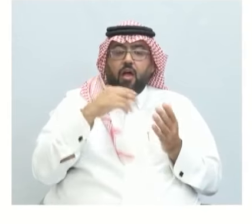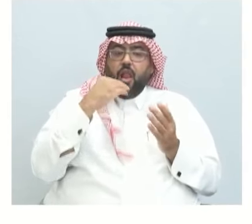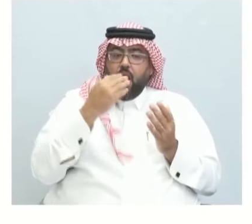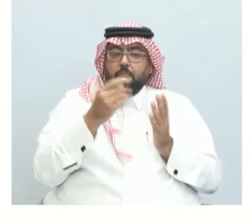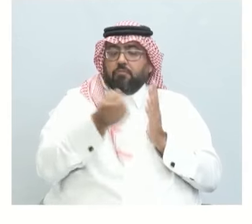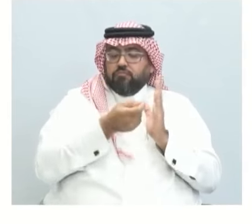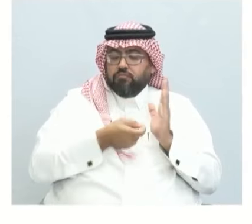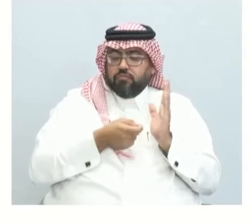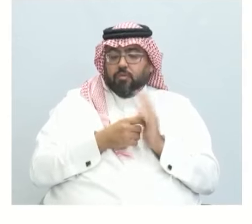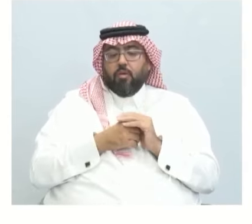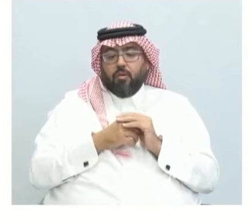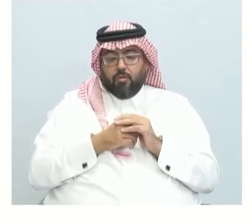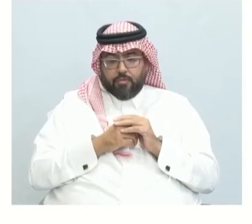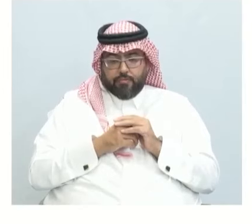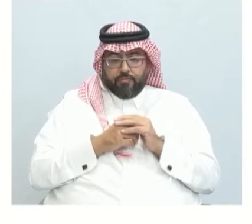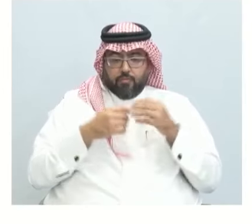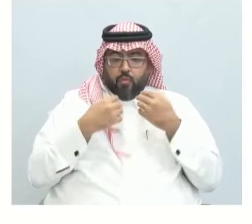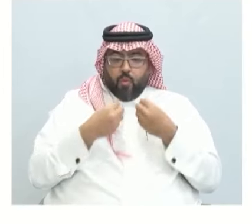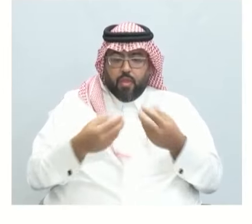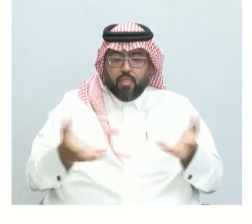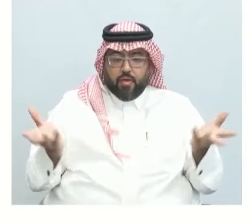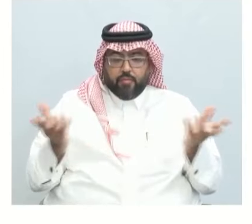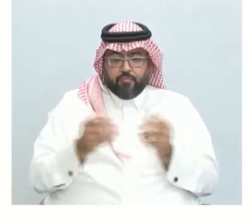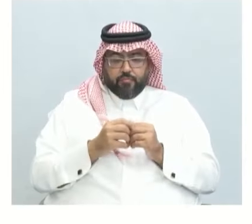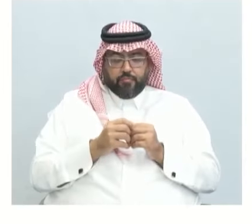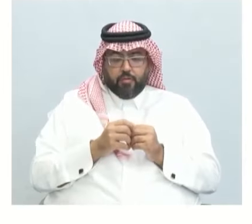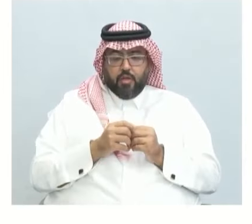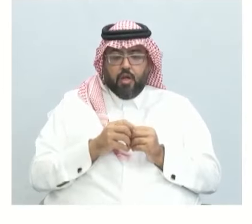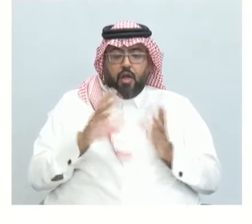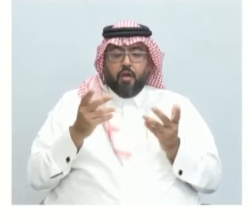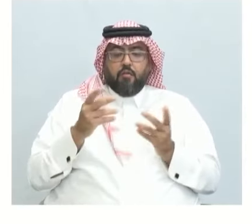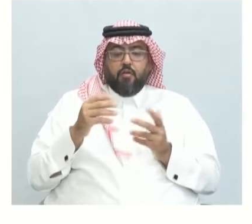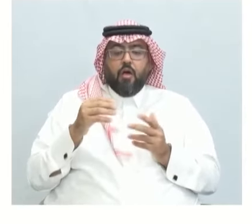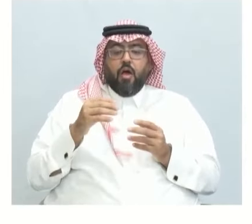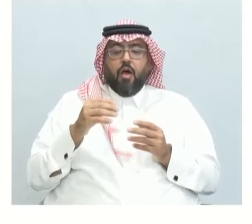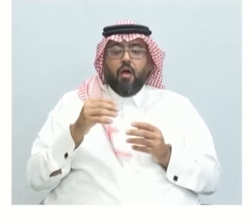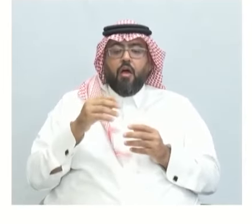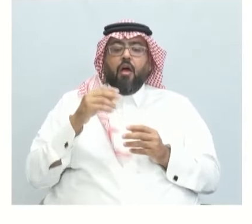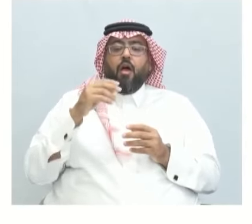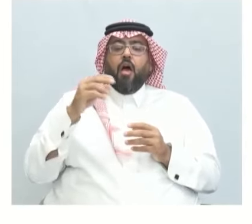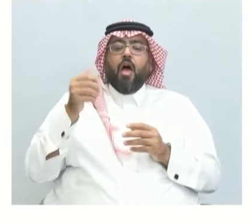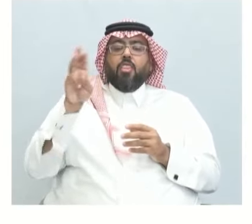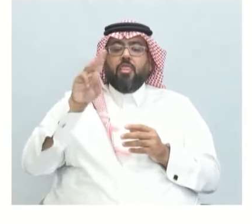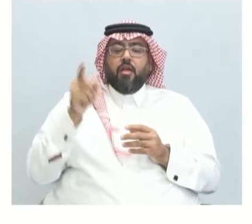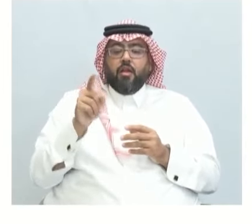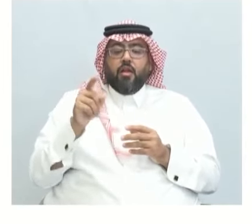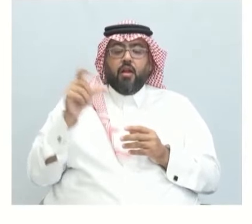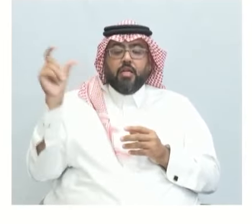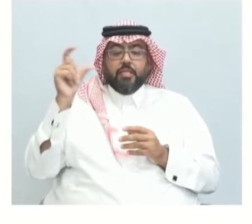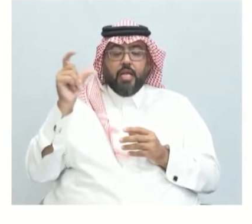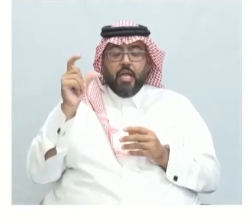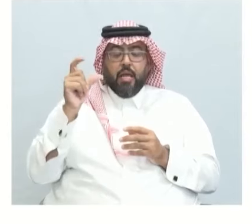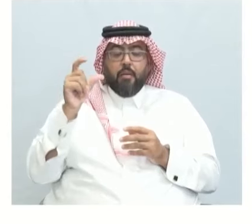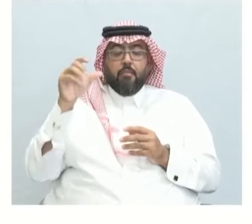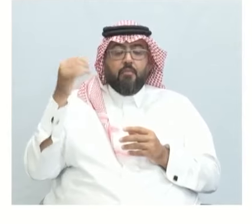الجاهلي ونثره وايضا يتعرف اثر الاسلام في العرب وايضا يتعرف واقع النثر والشعر في صدر الاسلام